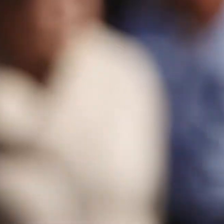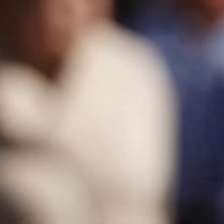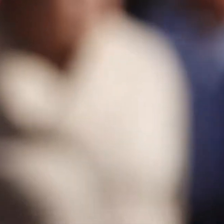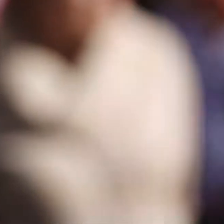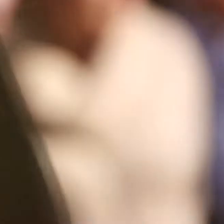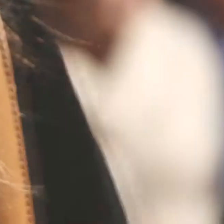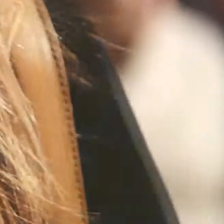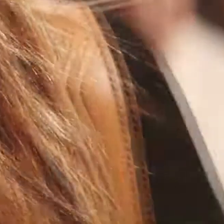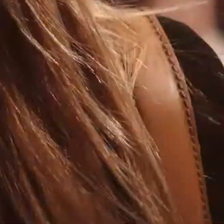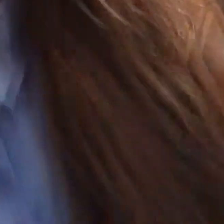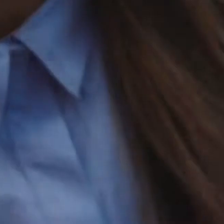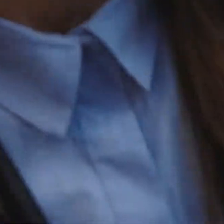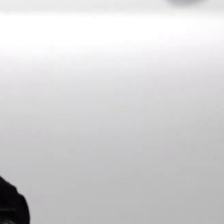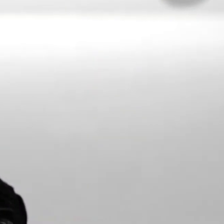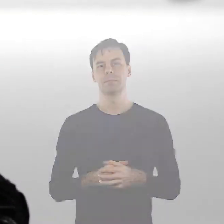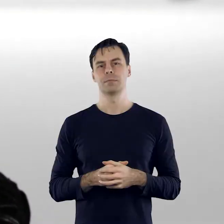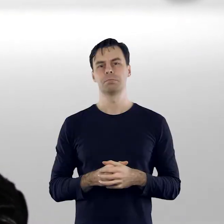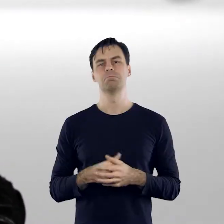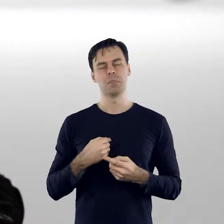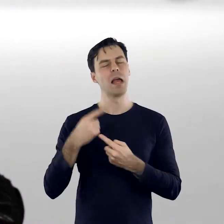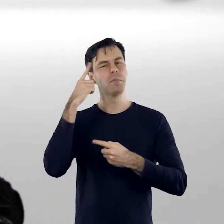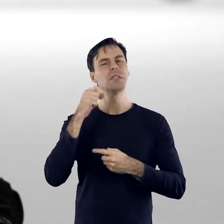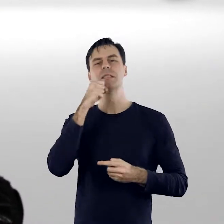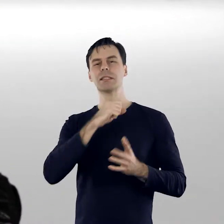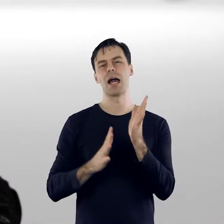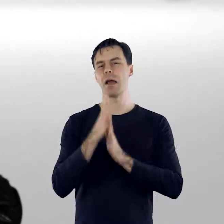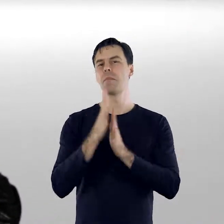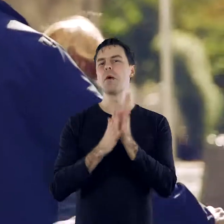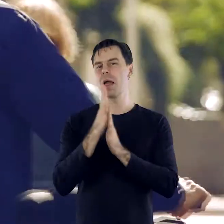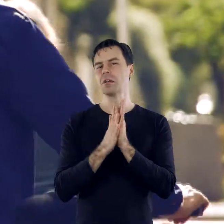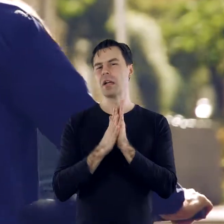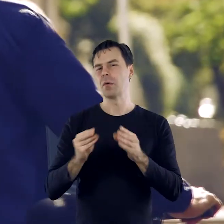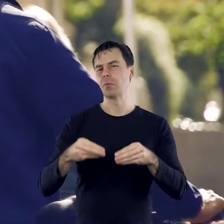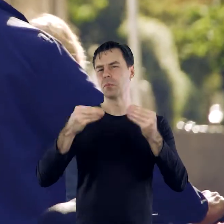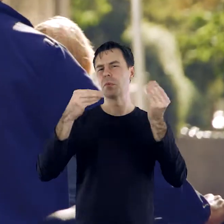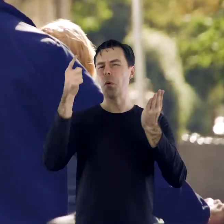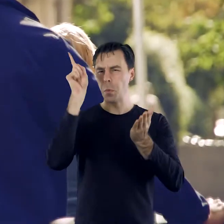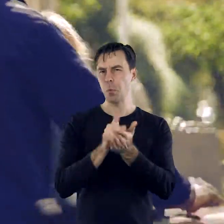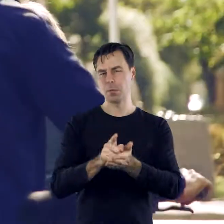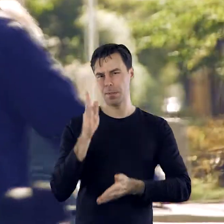Ale myślę, że do tego dojdziemy, że to się zadzieje.